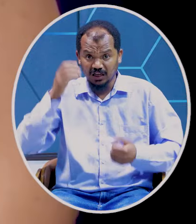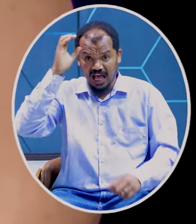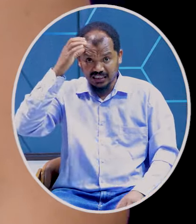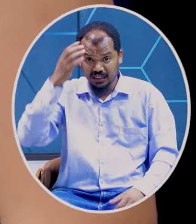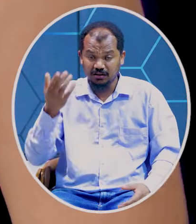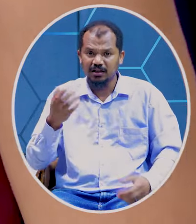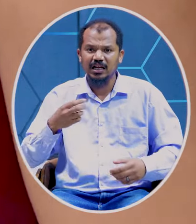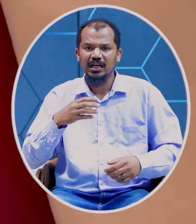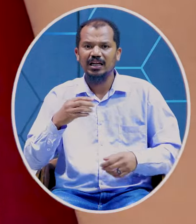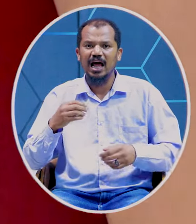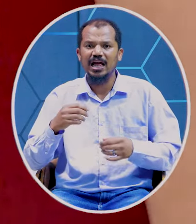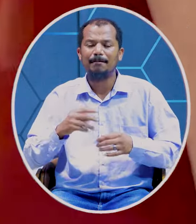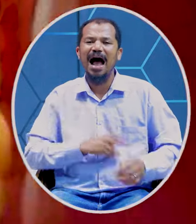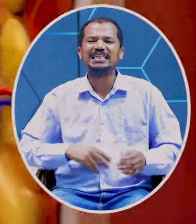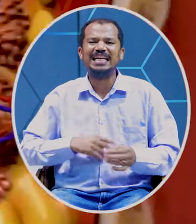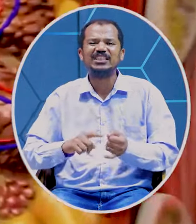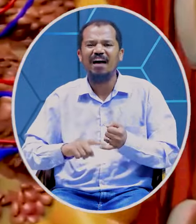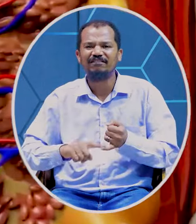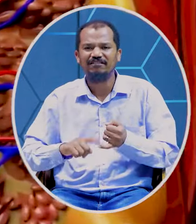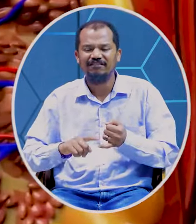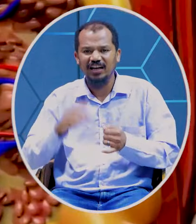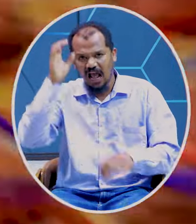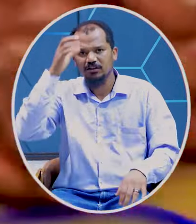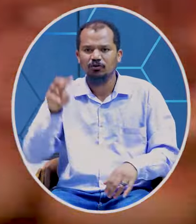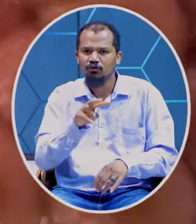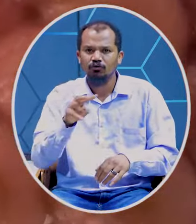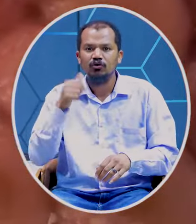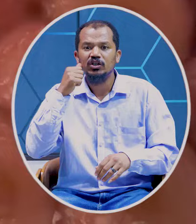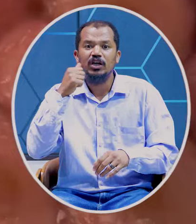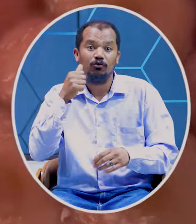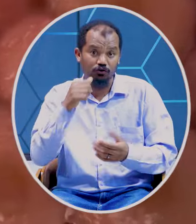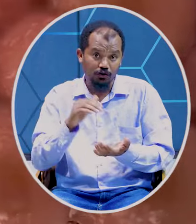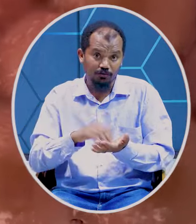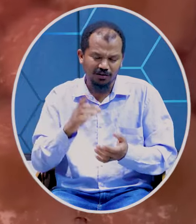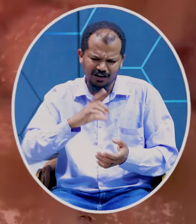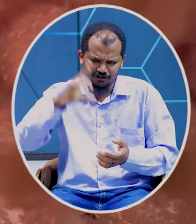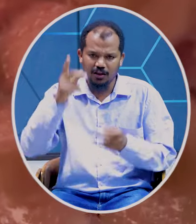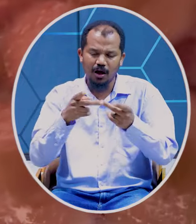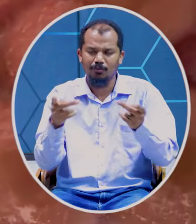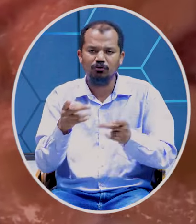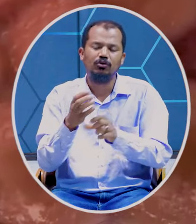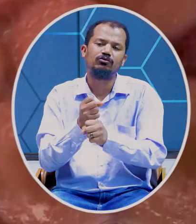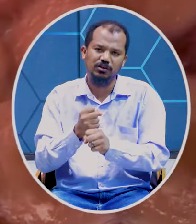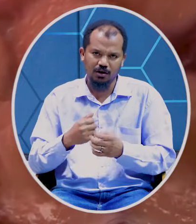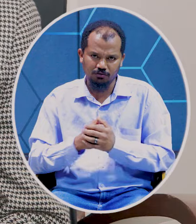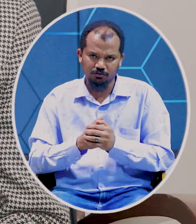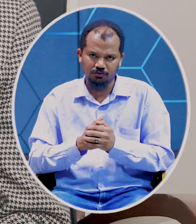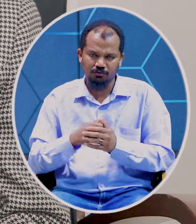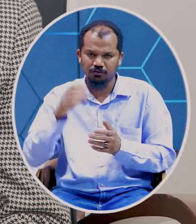የጡት ካንሰር ነው። የማህፀን በር ጫፍ ካንሰር ሁለተኛ ነው። ሁለቱም ሴቶች ደግሞ ያው ከፍተኛውን ቁጥር